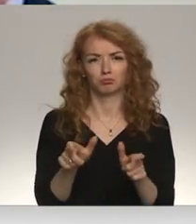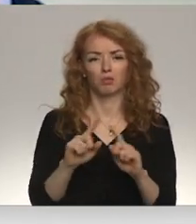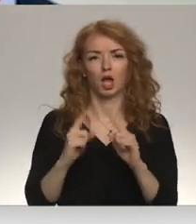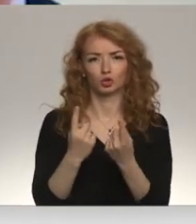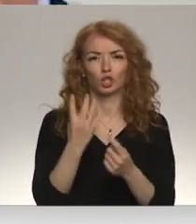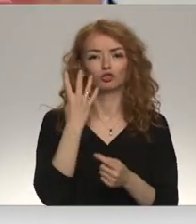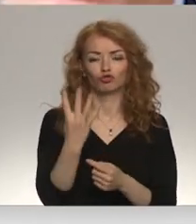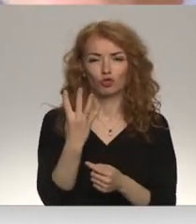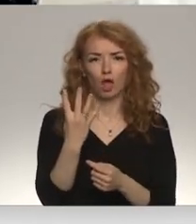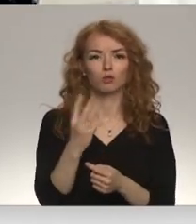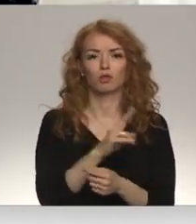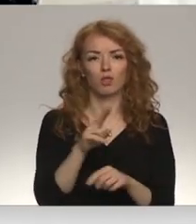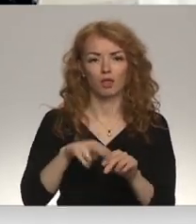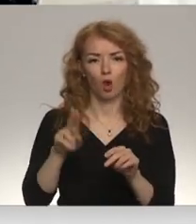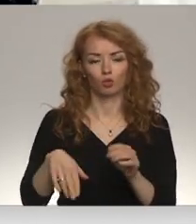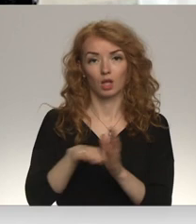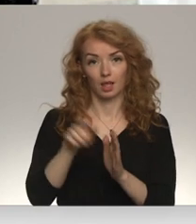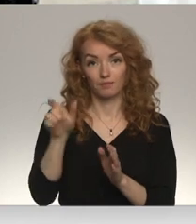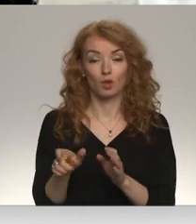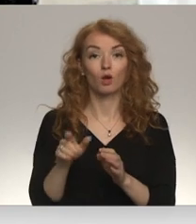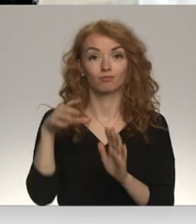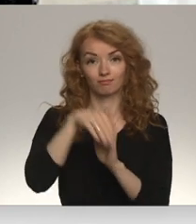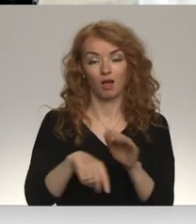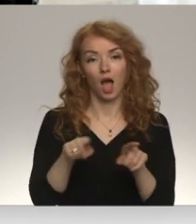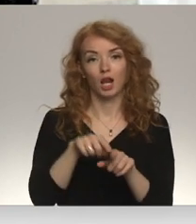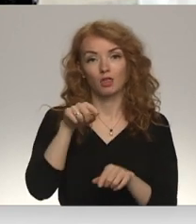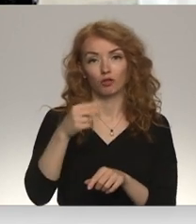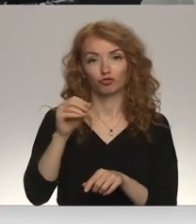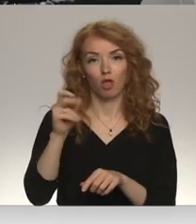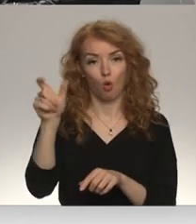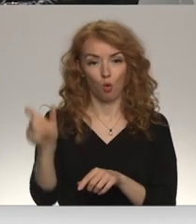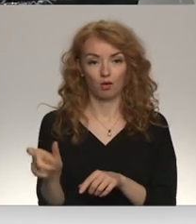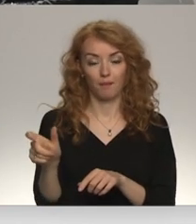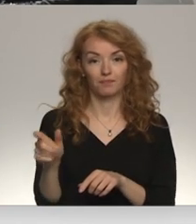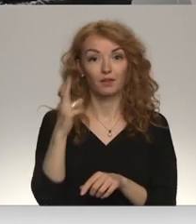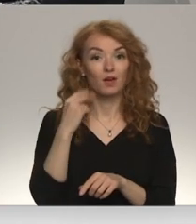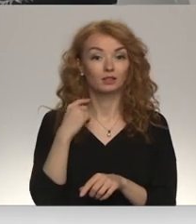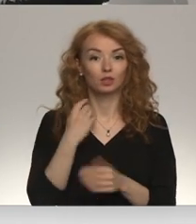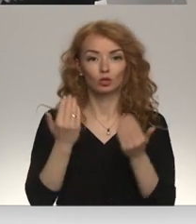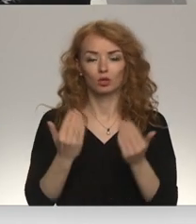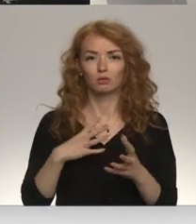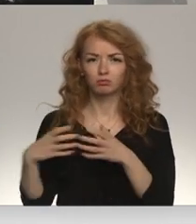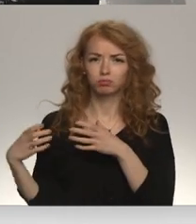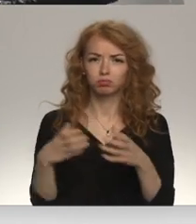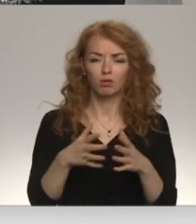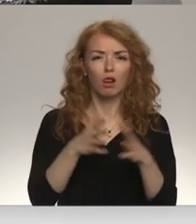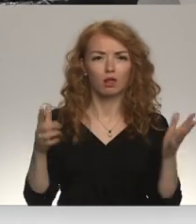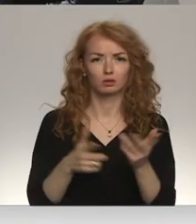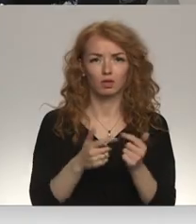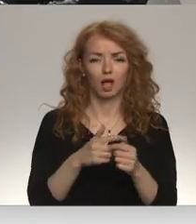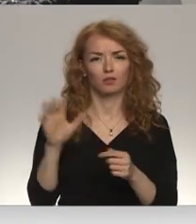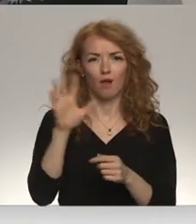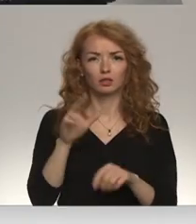nesaskaņotā pasākuma dalībniekus, viņu vidū arī partijas līderi Tatjana Ždanoku. Vecerīgā šodien atradās liels skaits valsts un